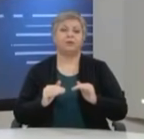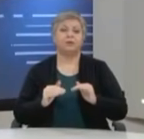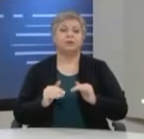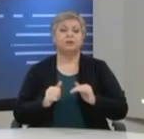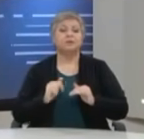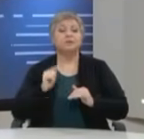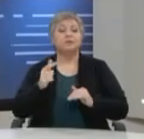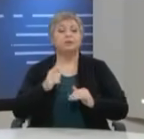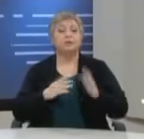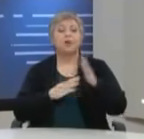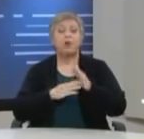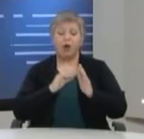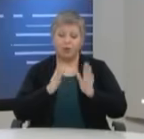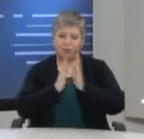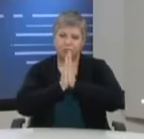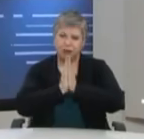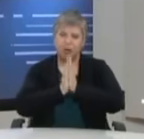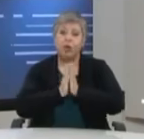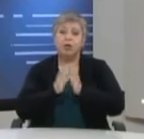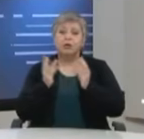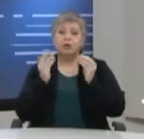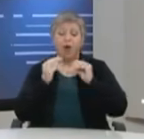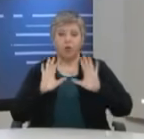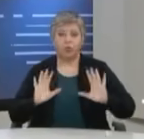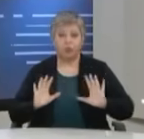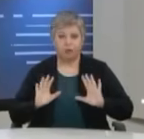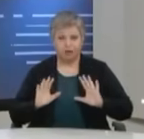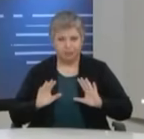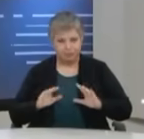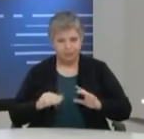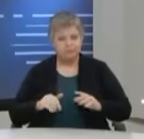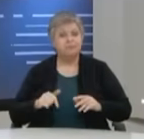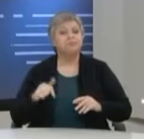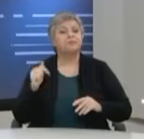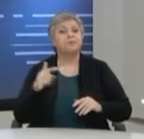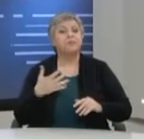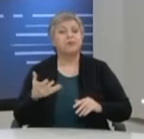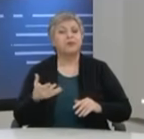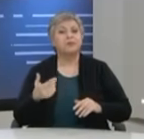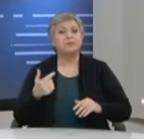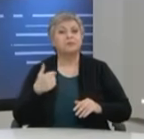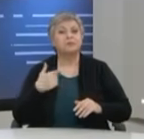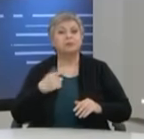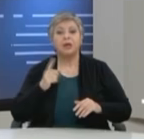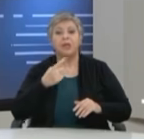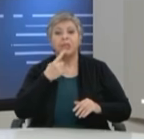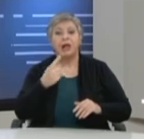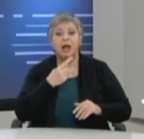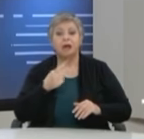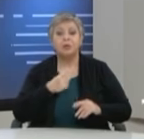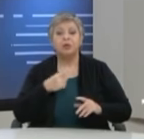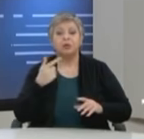Παρακαλώ να ακούτε με προσοχή, κάντε ησυχία. Να μην επιτρέψει σε άλλο λαό να μονοπολίσει την περιφέρεια